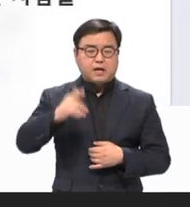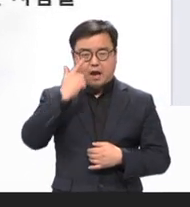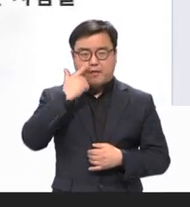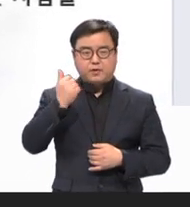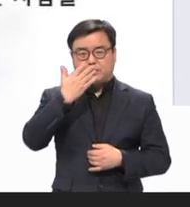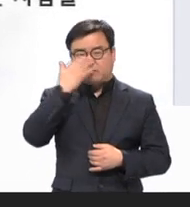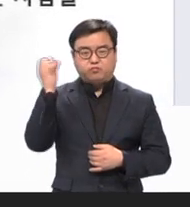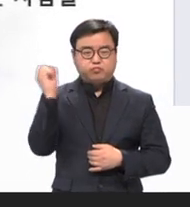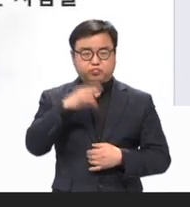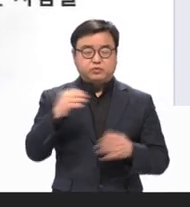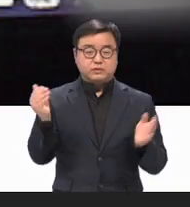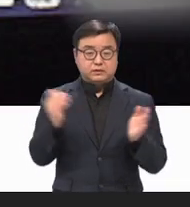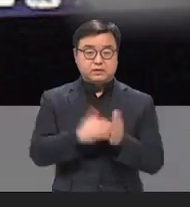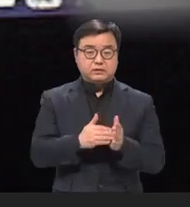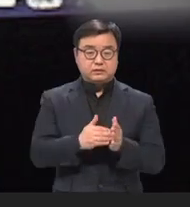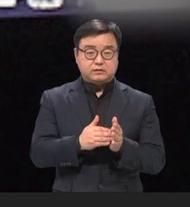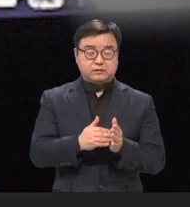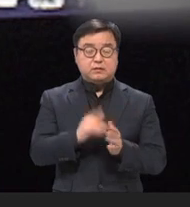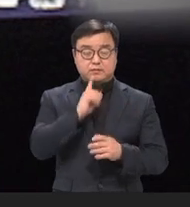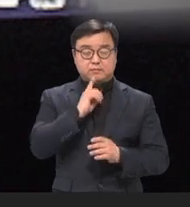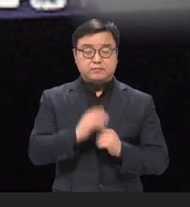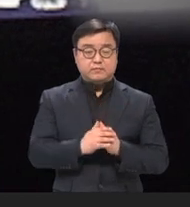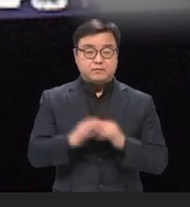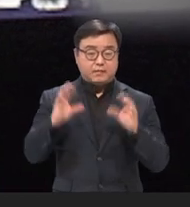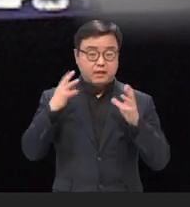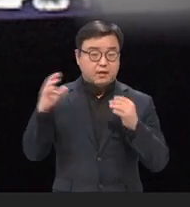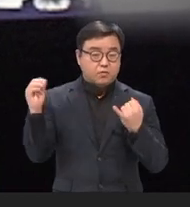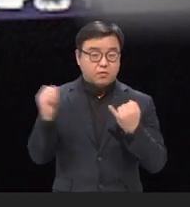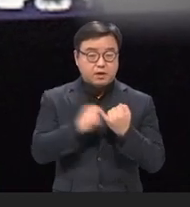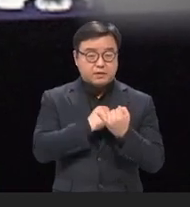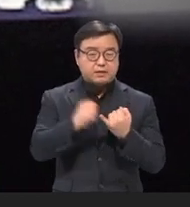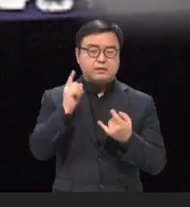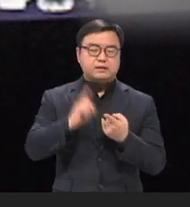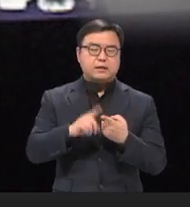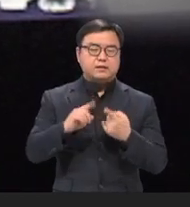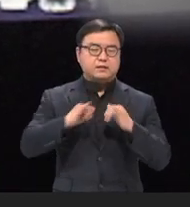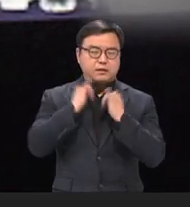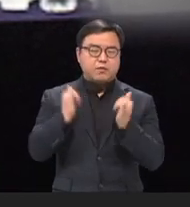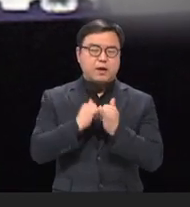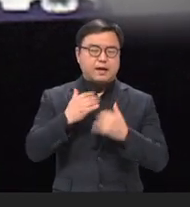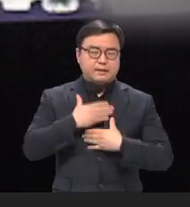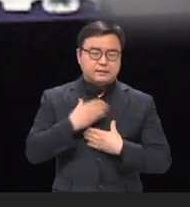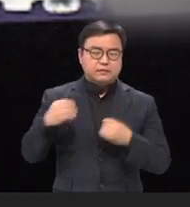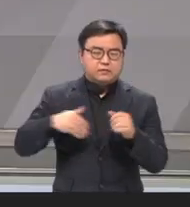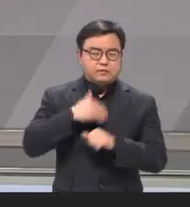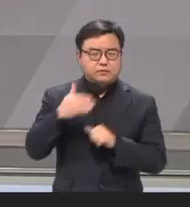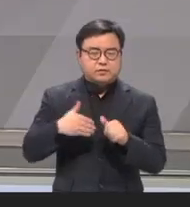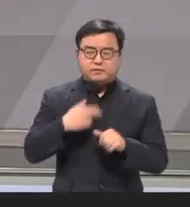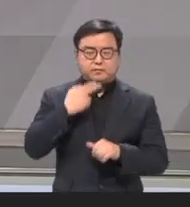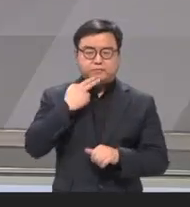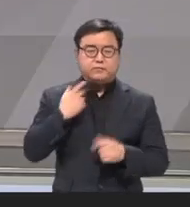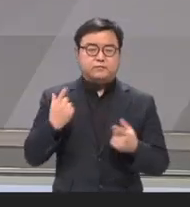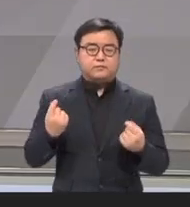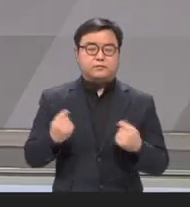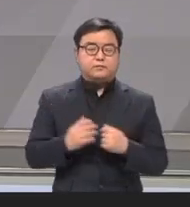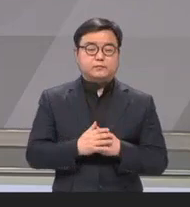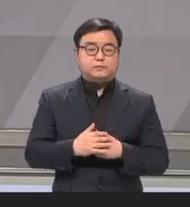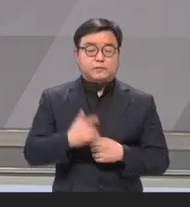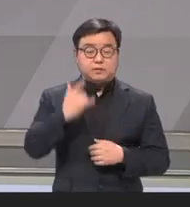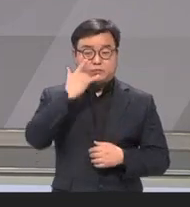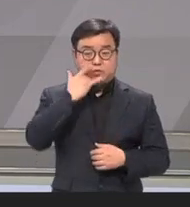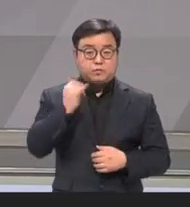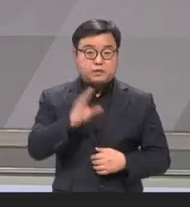버린 이 손을 사실상 봐 버린 겁니다 아동학대에 대한 사회적 안전망이 매우 허술한 거죠 네 그렇군요 부모라는